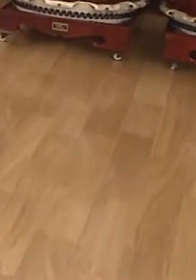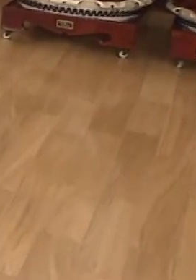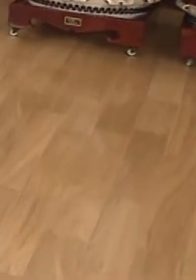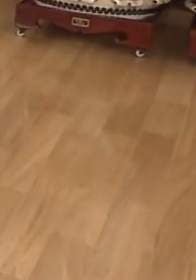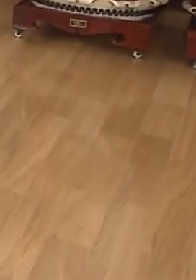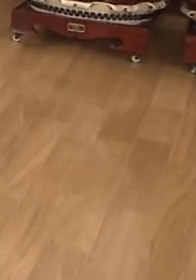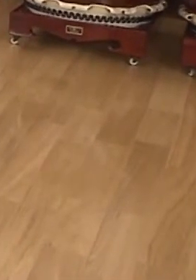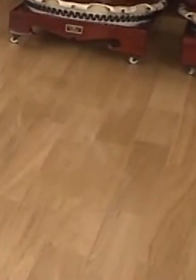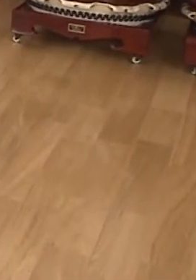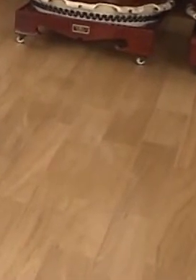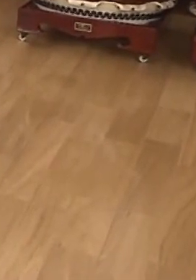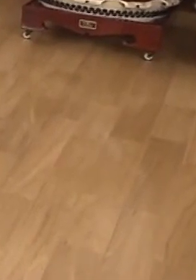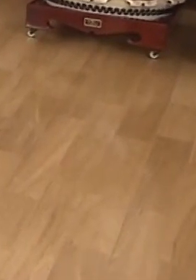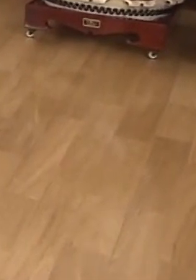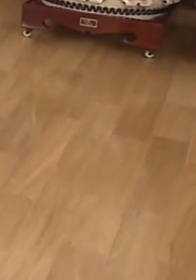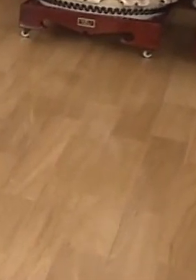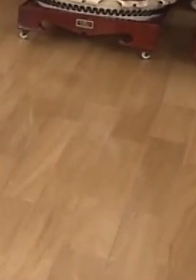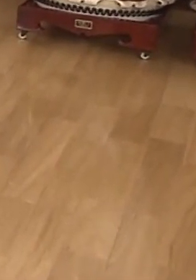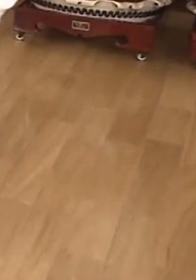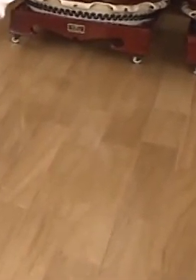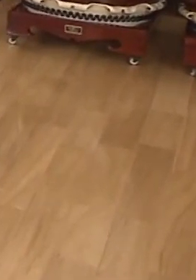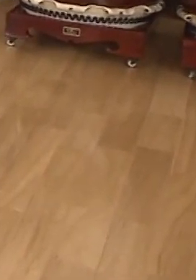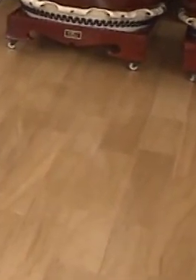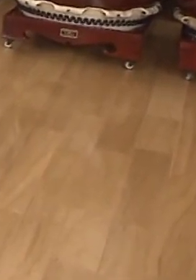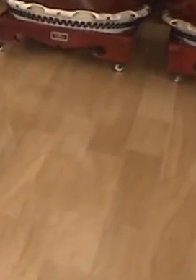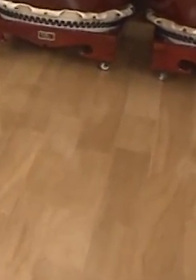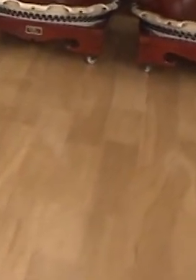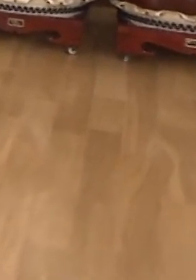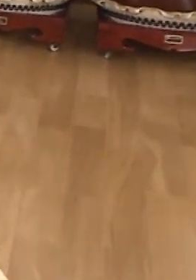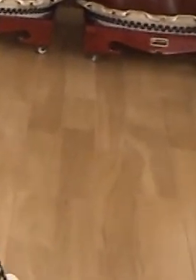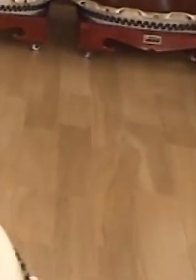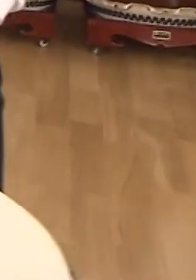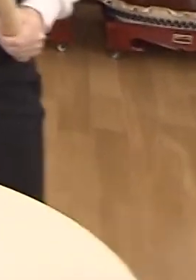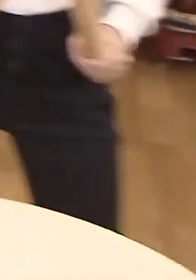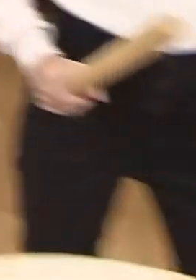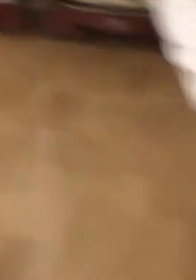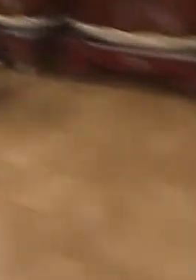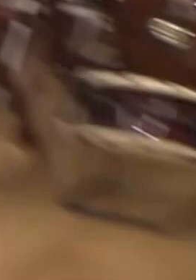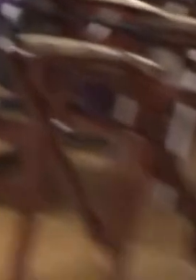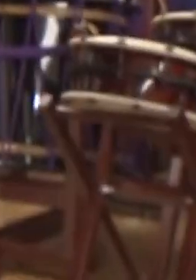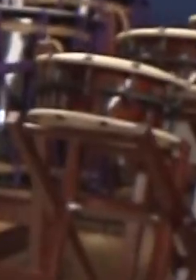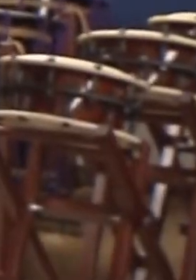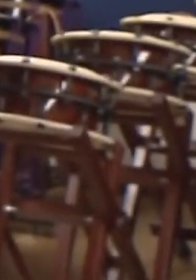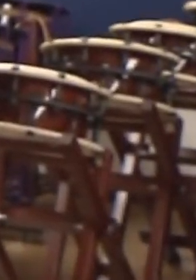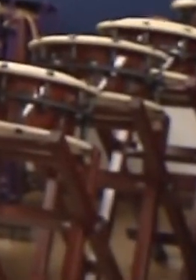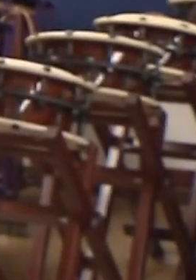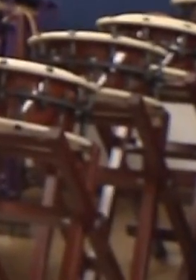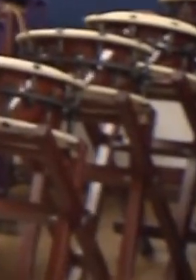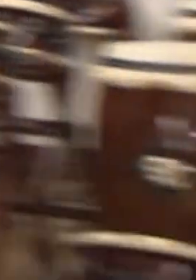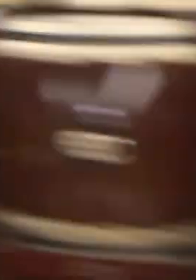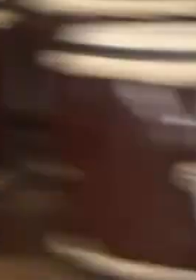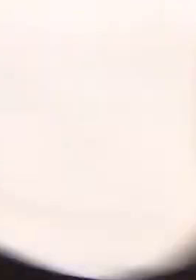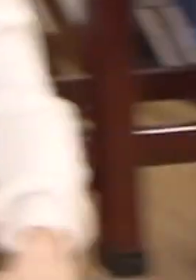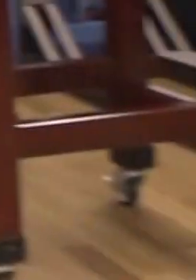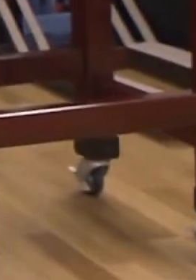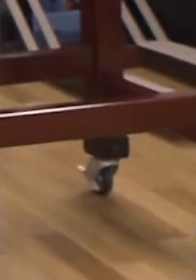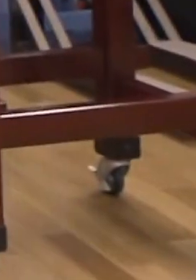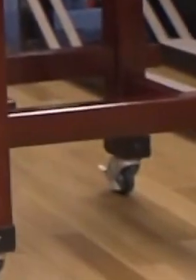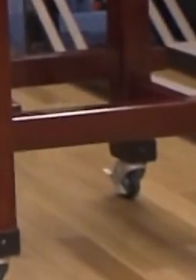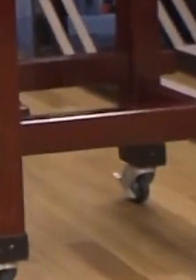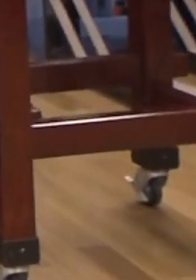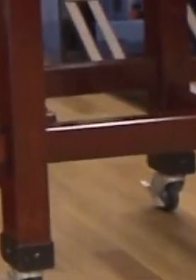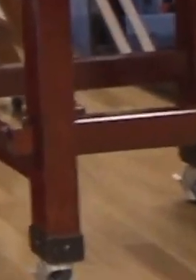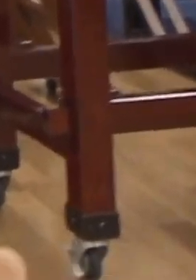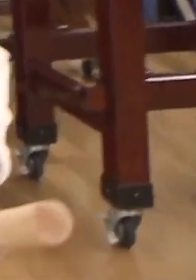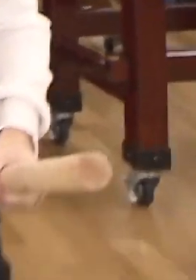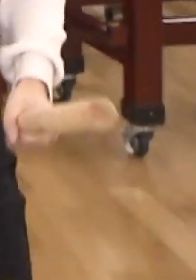あ、でもいいですね。素晴らしいですね。 おー、 こんな感じで、でも進めてい く。でもこれだけでもちょっと汗かいてきたかもしれない。 そう、めちゃくち